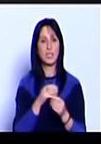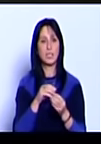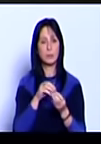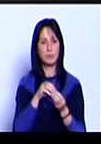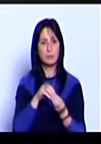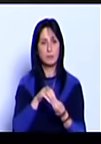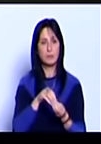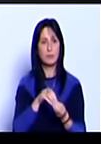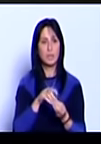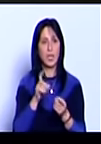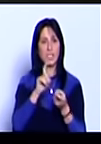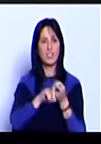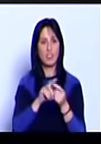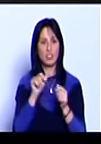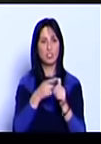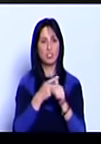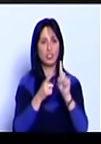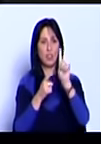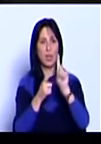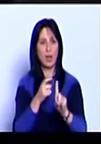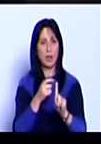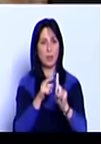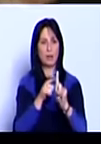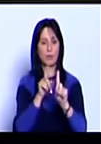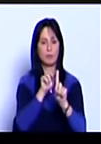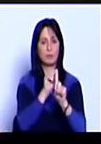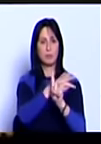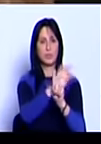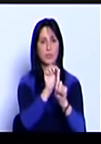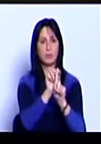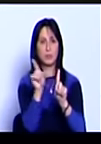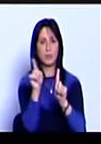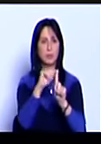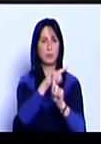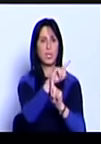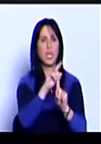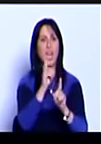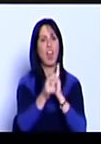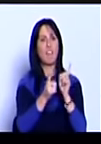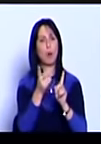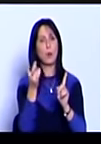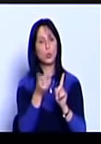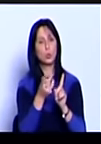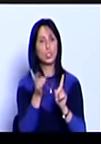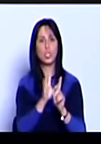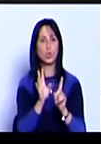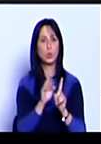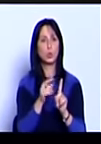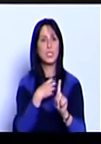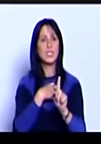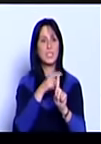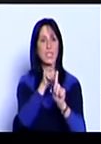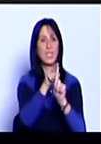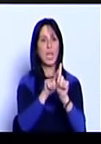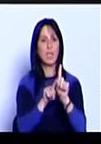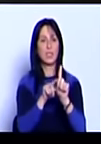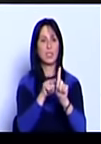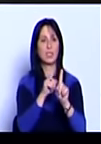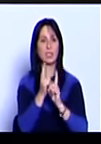რომელიც ეხება მერე იმ საკითხებს სადაც უნდა შემოვიდეს რეფორმა თუ არ შემოვიდეს ის არის პირველ რიგში